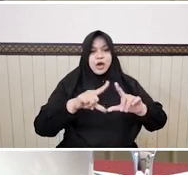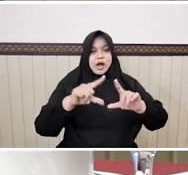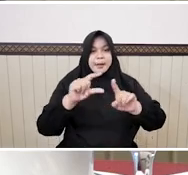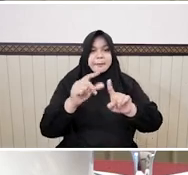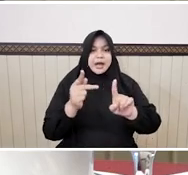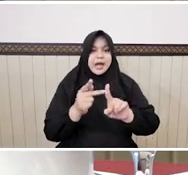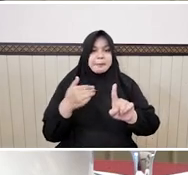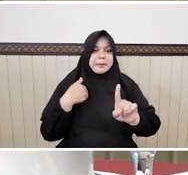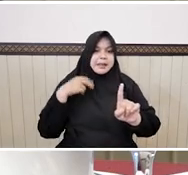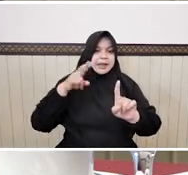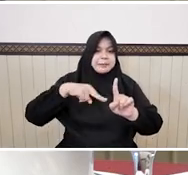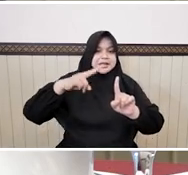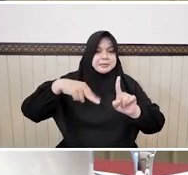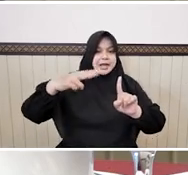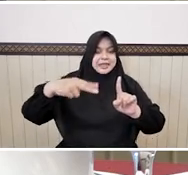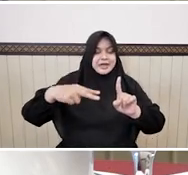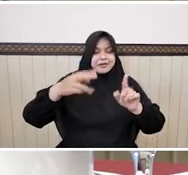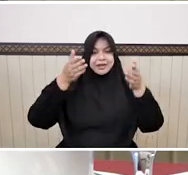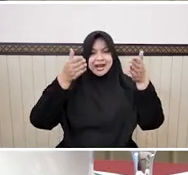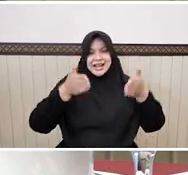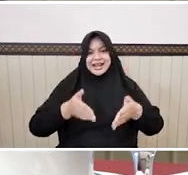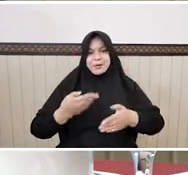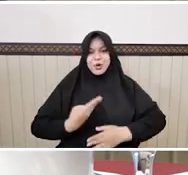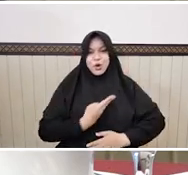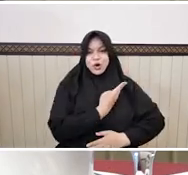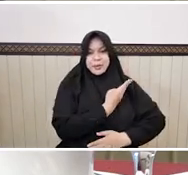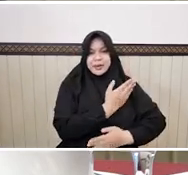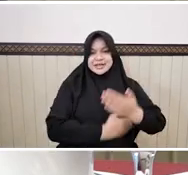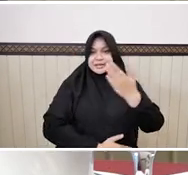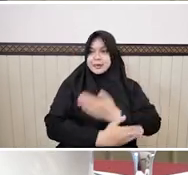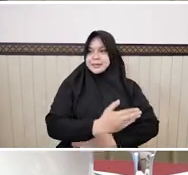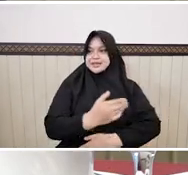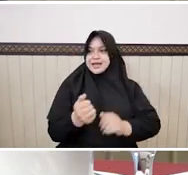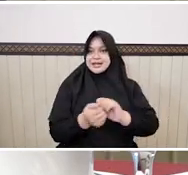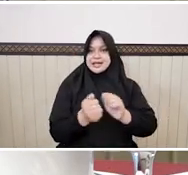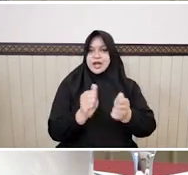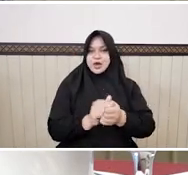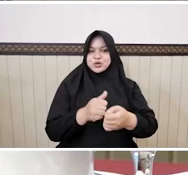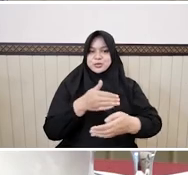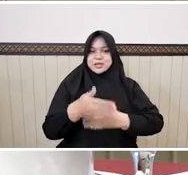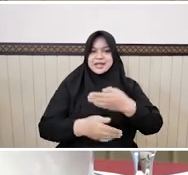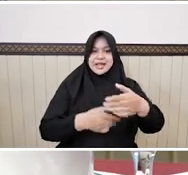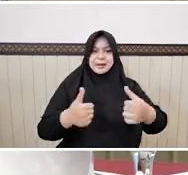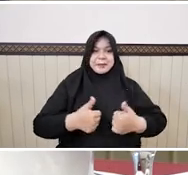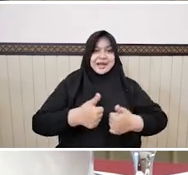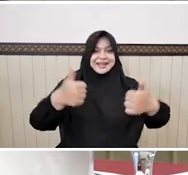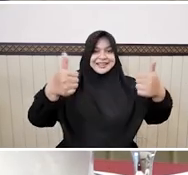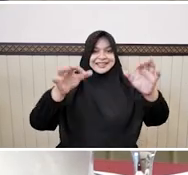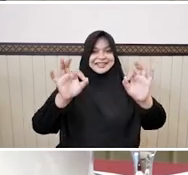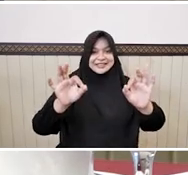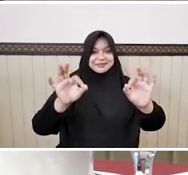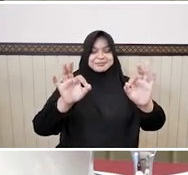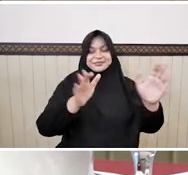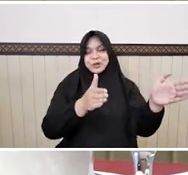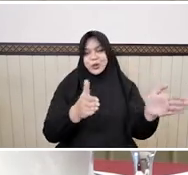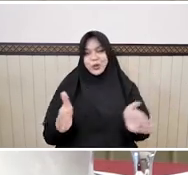penegak hukum memiliki perspektif terhadap korban disabilitas kasus akan berjalan dengan baik itu